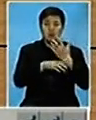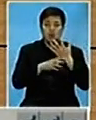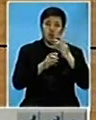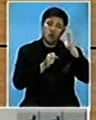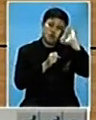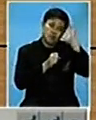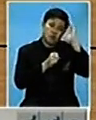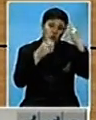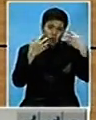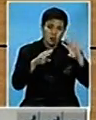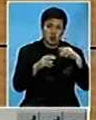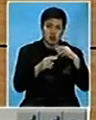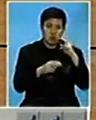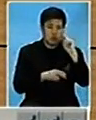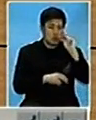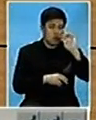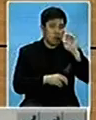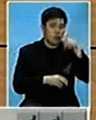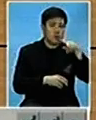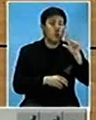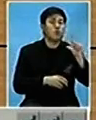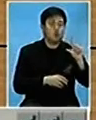ได้อภิปรายไปแล้วคือท่านนิพนธ์วิสิทธิยุทธศ